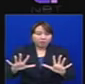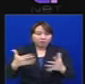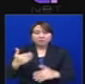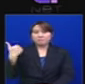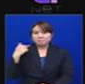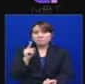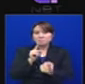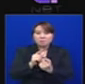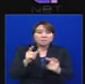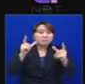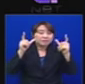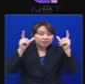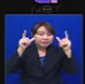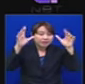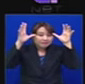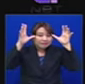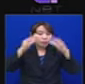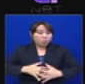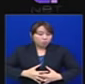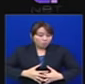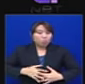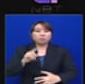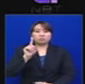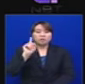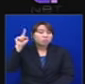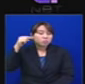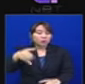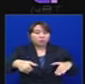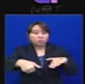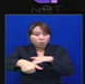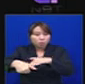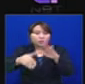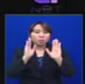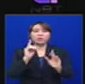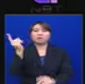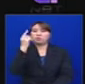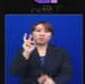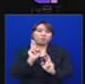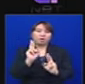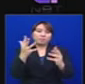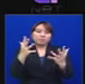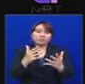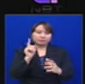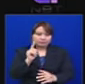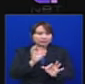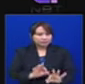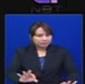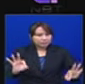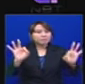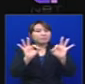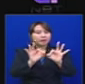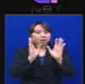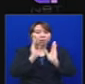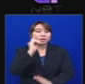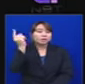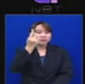เก้งเพศเมียที่ท้อง1ตัวถูกรถชนตายจากความประมาทของนักท่องเที่ยวดังนั้นทางอุทยานต้องย้ำว่านักท่องเที่ยว